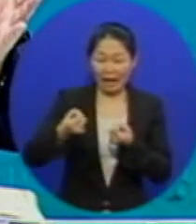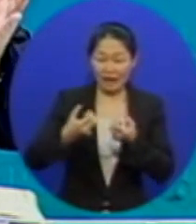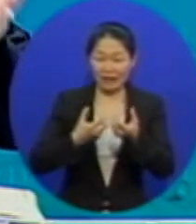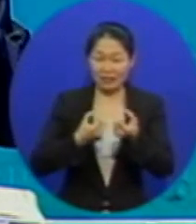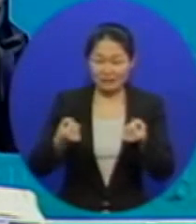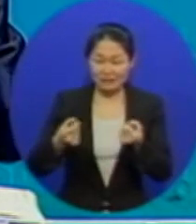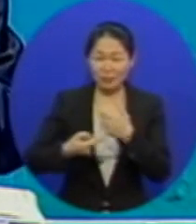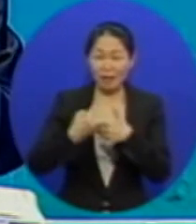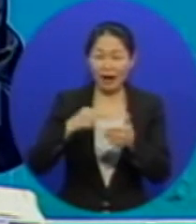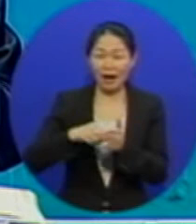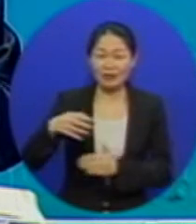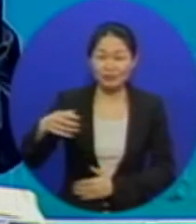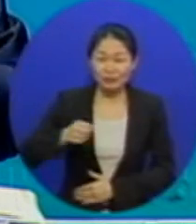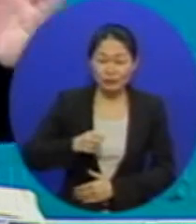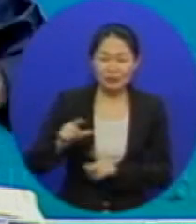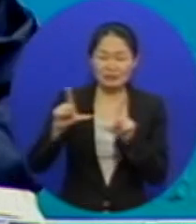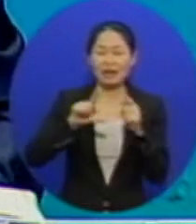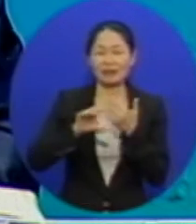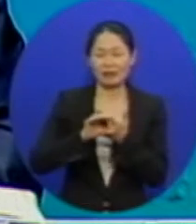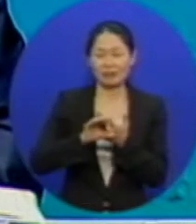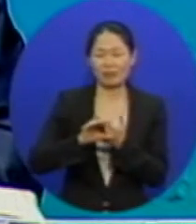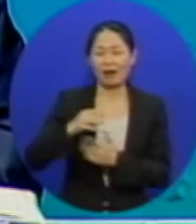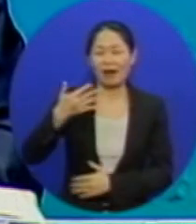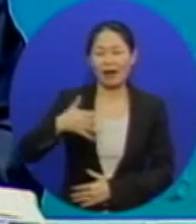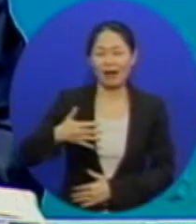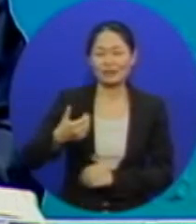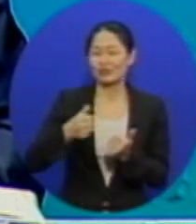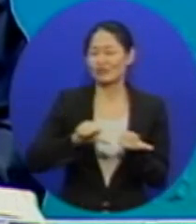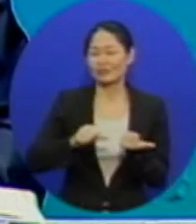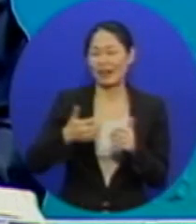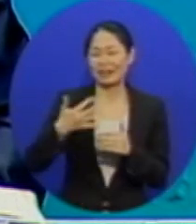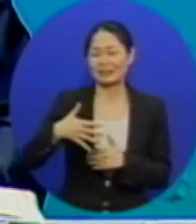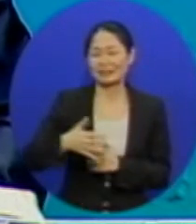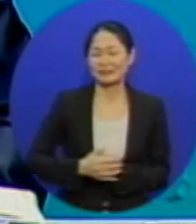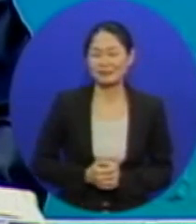마음으로 산다면 안 죽으신 거에요